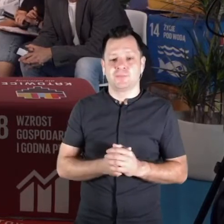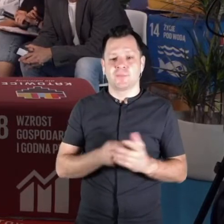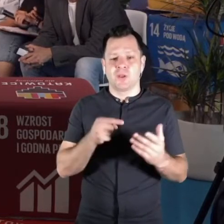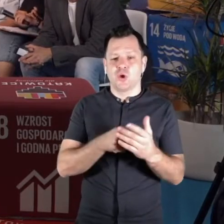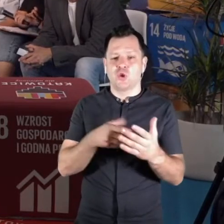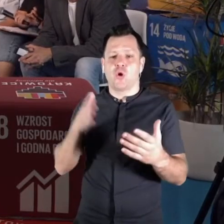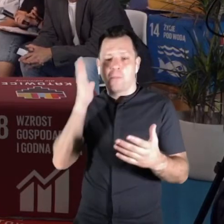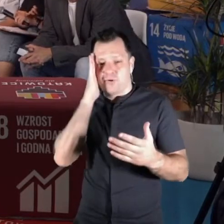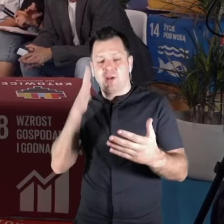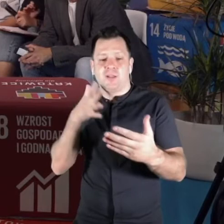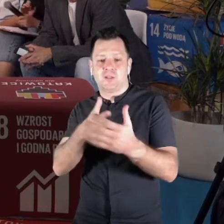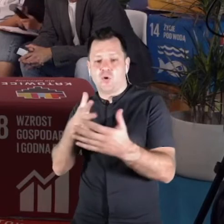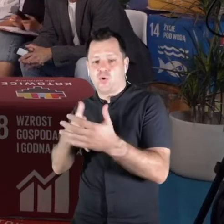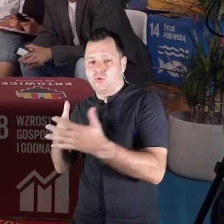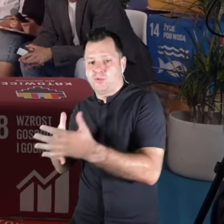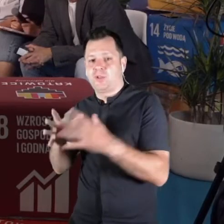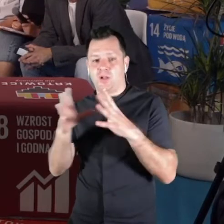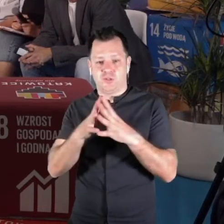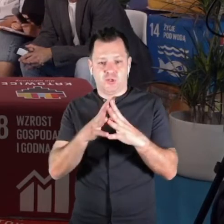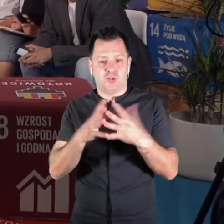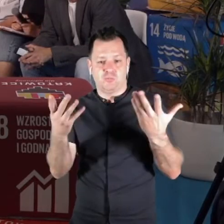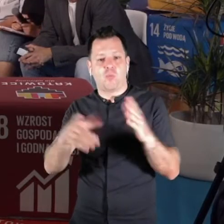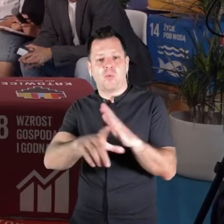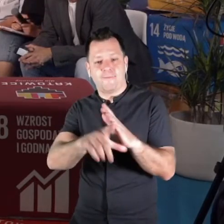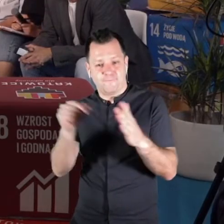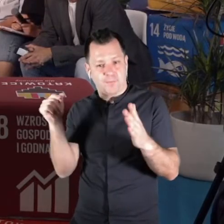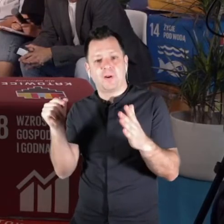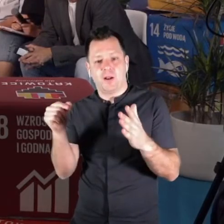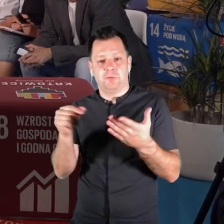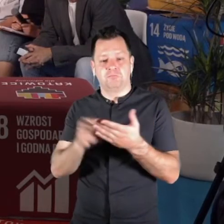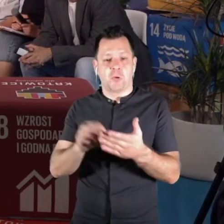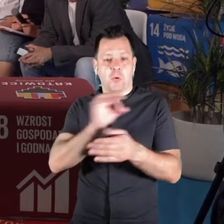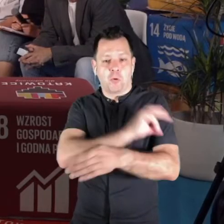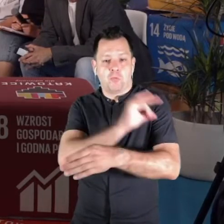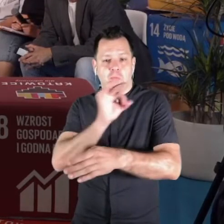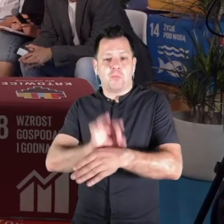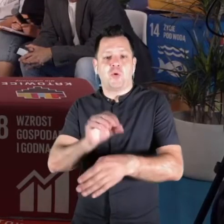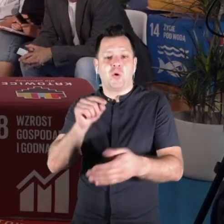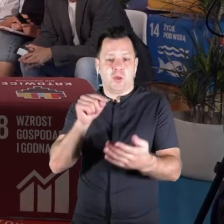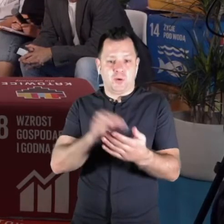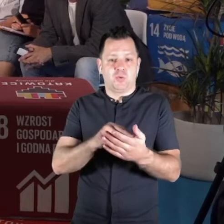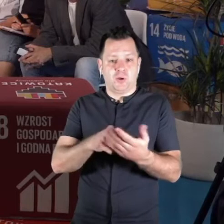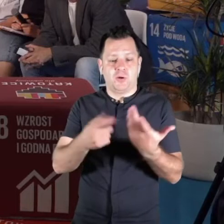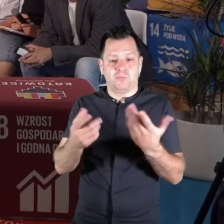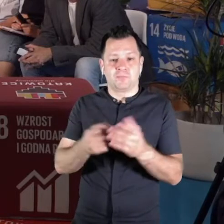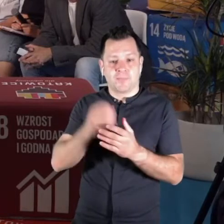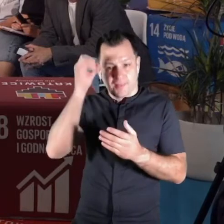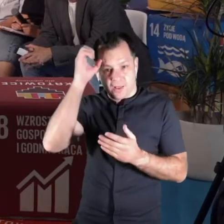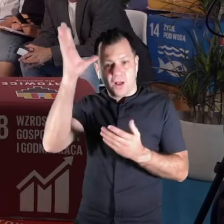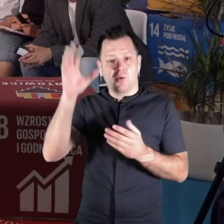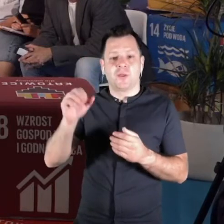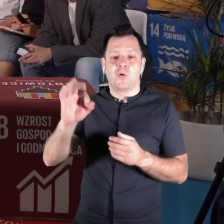poddanych ocenie mieszkańców i to tak naprawdę mieszkańcy z Rzeszowa wybrali projekt, którego autorem jest